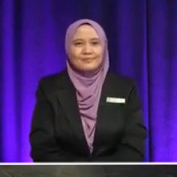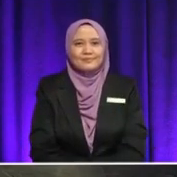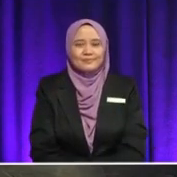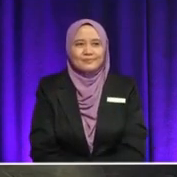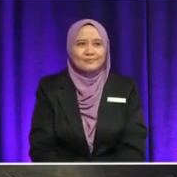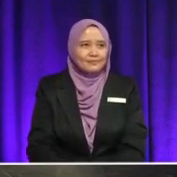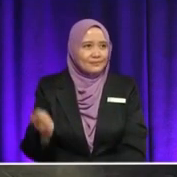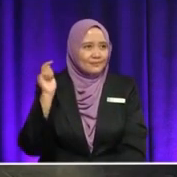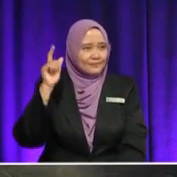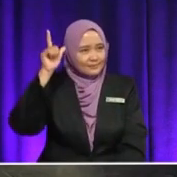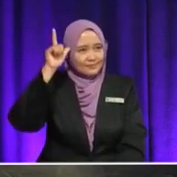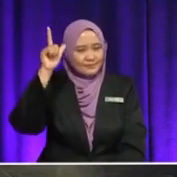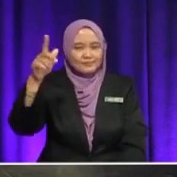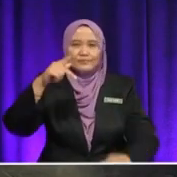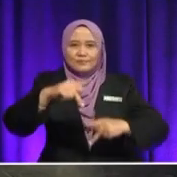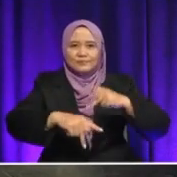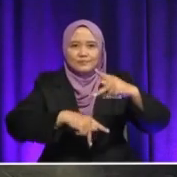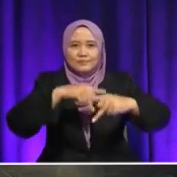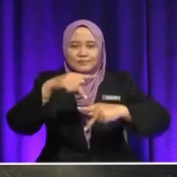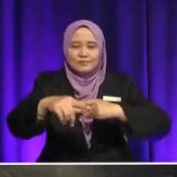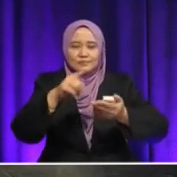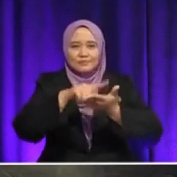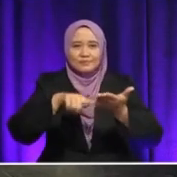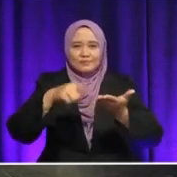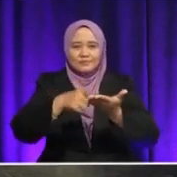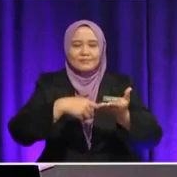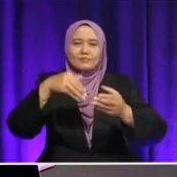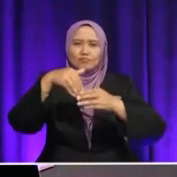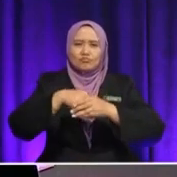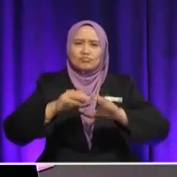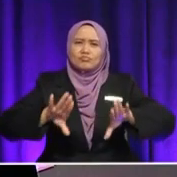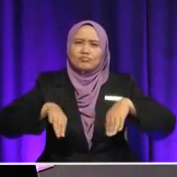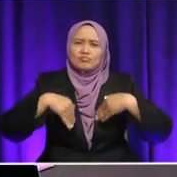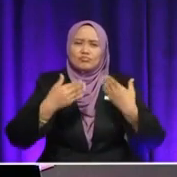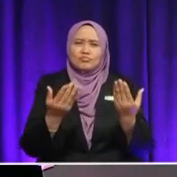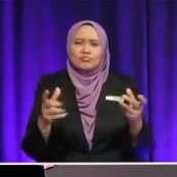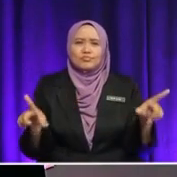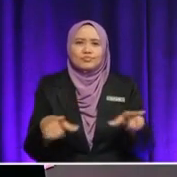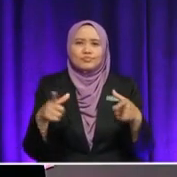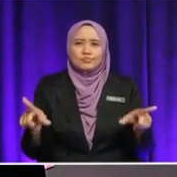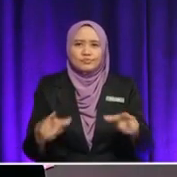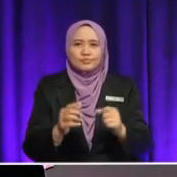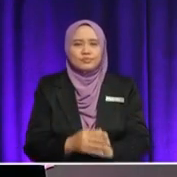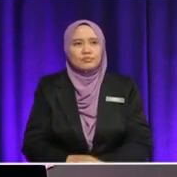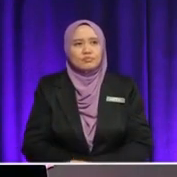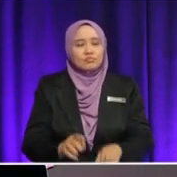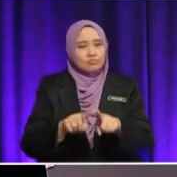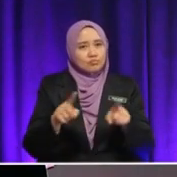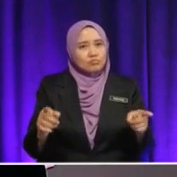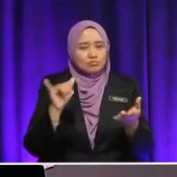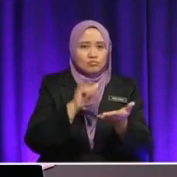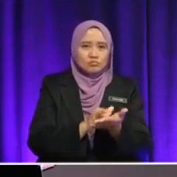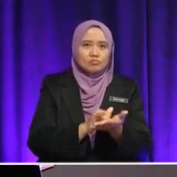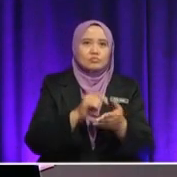tadi kita lihat proses cara yaitu bagaimana Biasanya kan tapi kita hanya menyentuh di Semenanjung saja